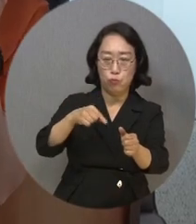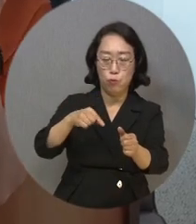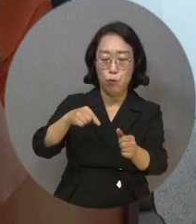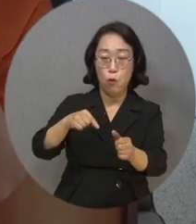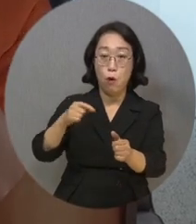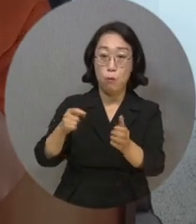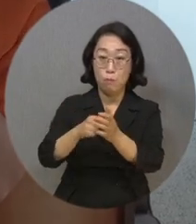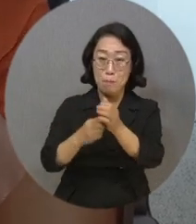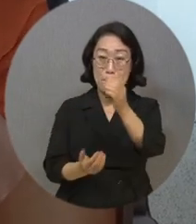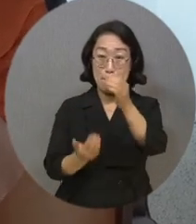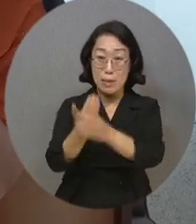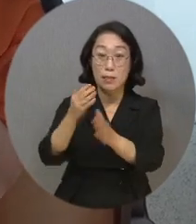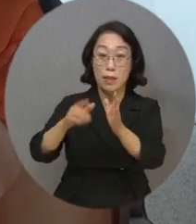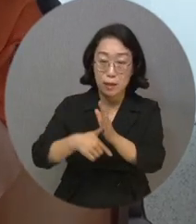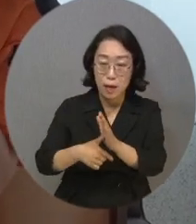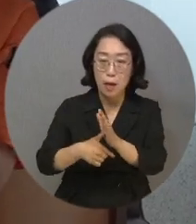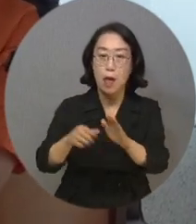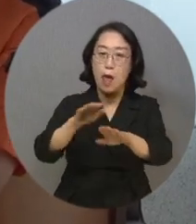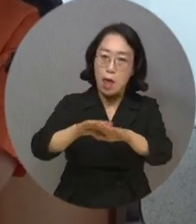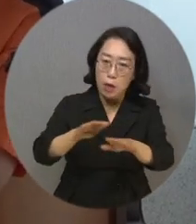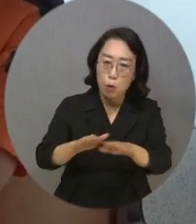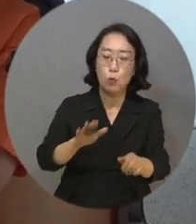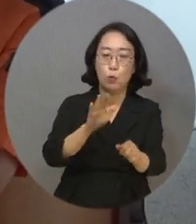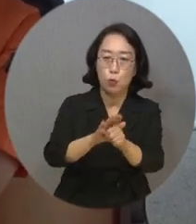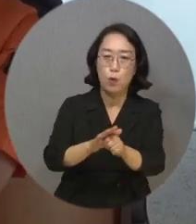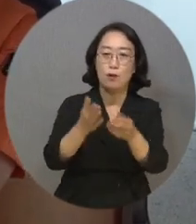시 신속한 대응을 할 수 있게 도왔습니다.